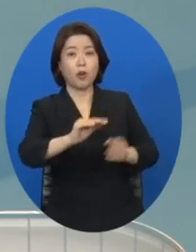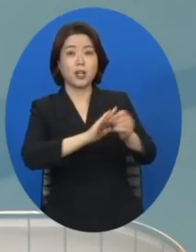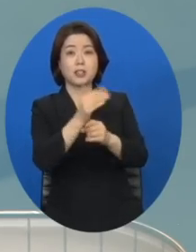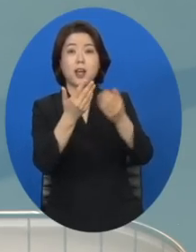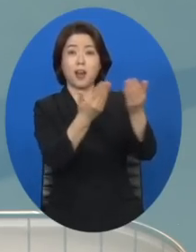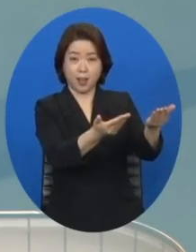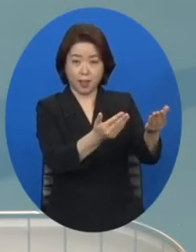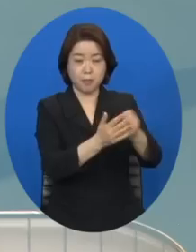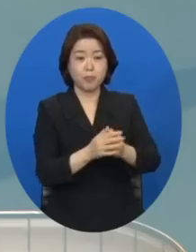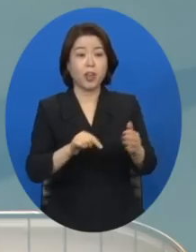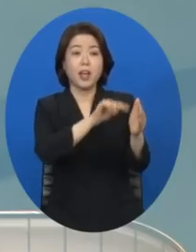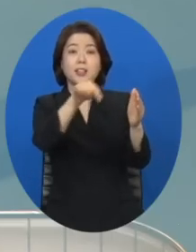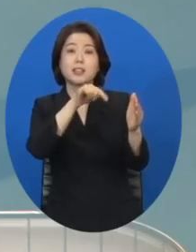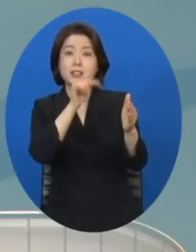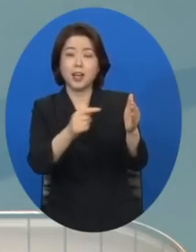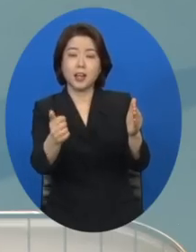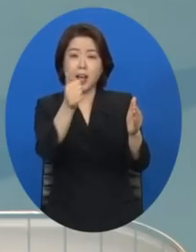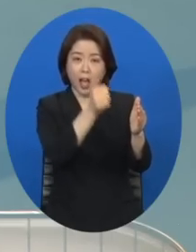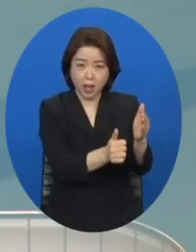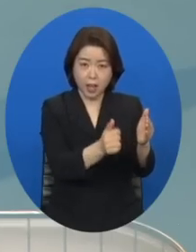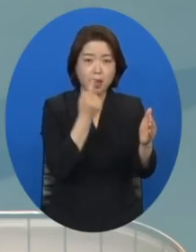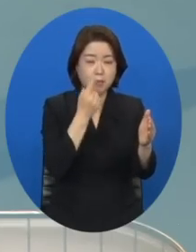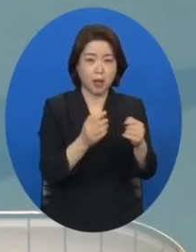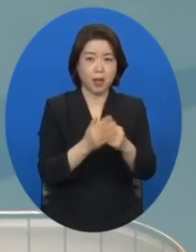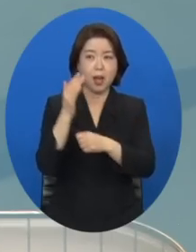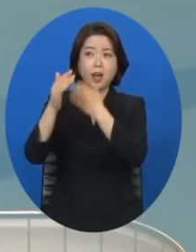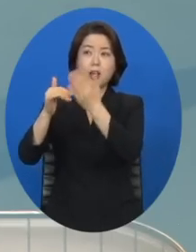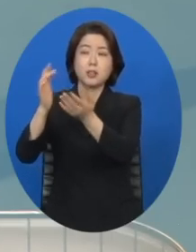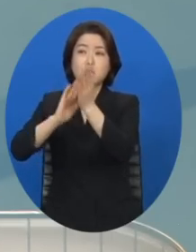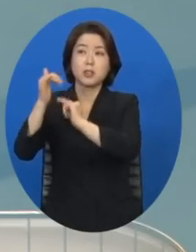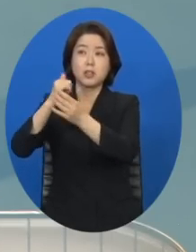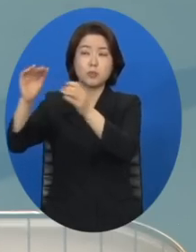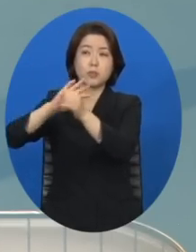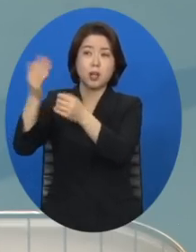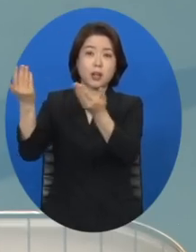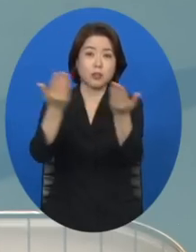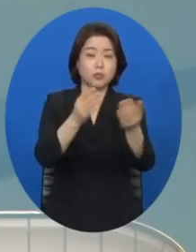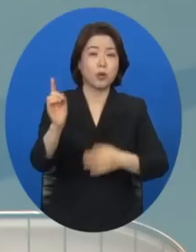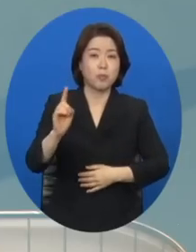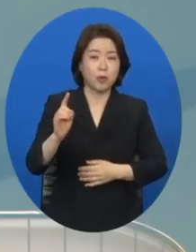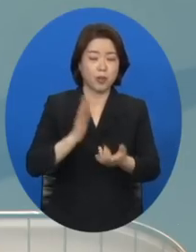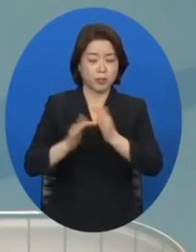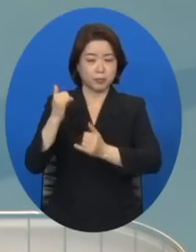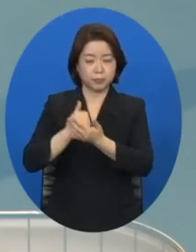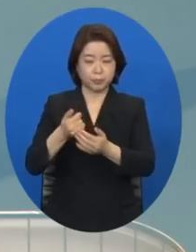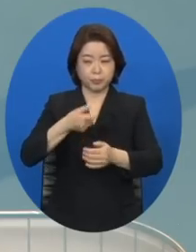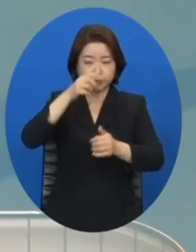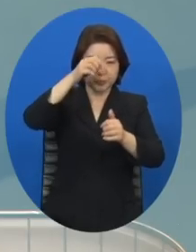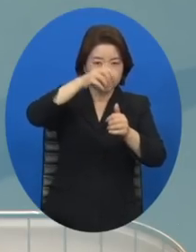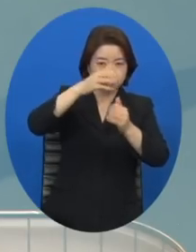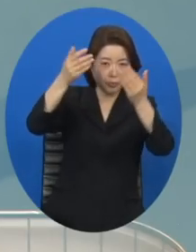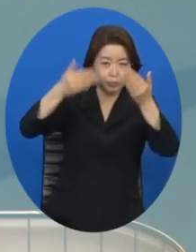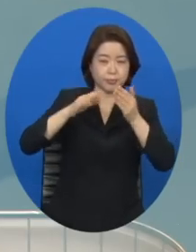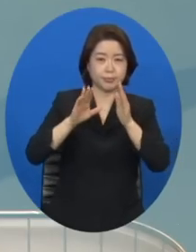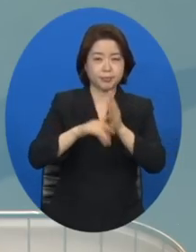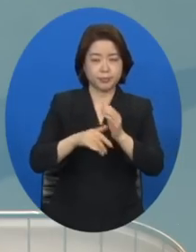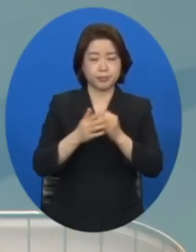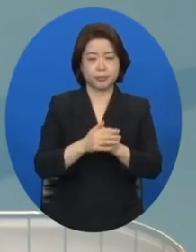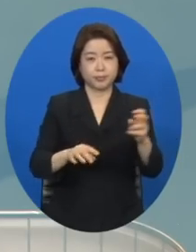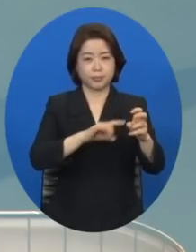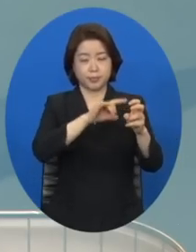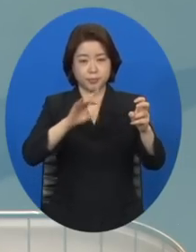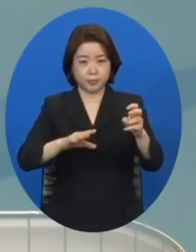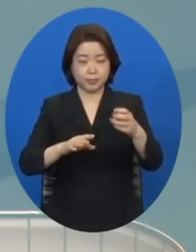그 사랑 안에 머물라고 하셨어요 하나님이 어떻게 예수님을 사랑하셨습니까 예수님 세례 받으실 때에 이런 말씀이 나오죠 마태복음 3장